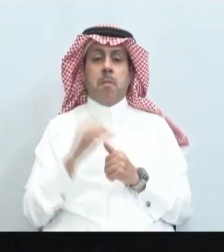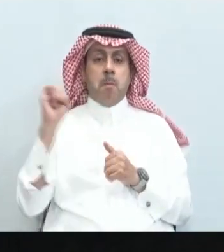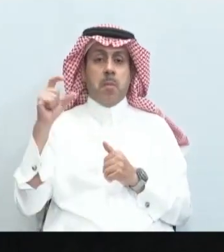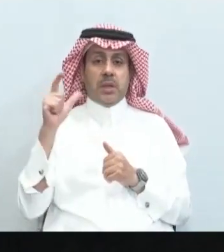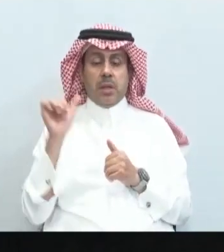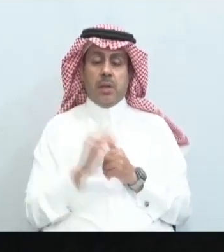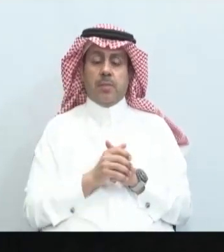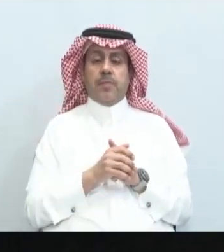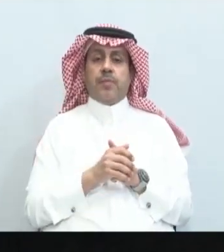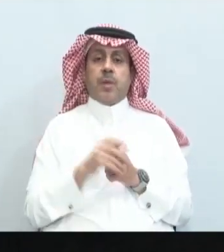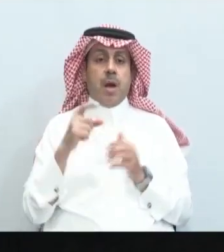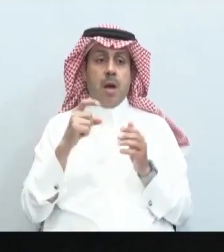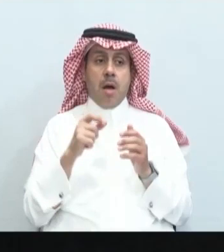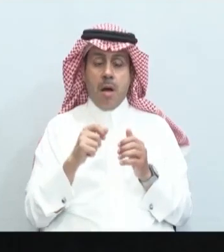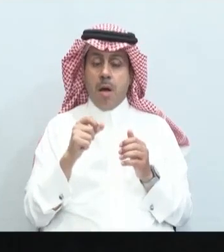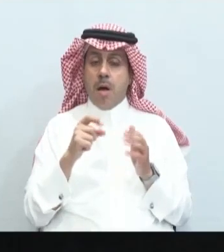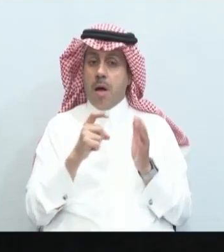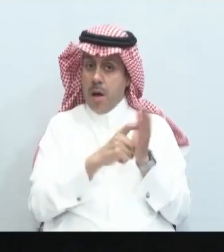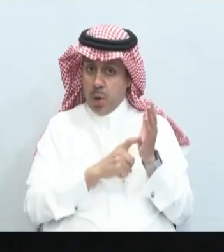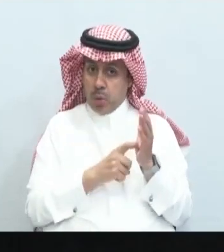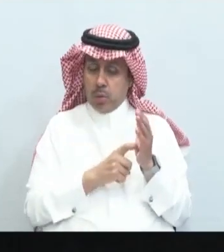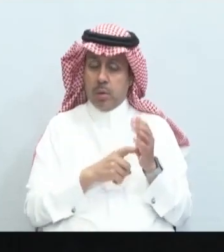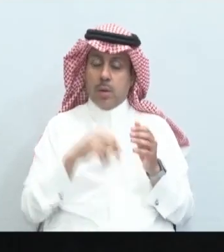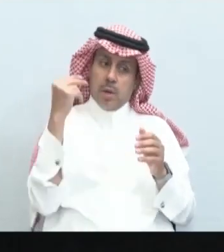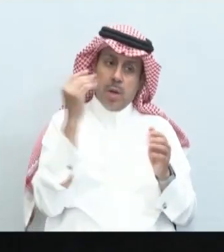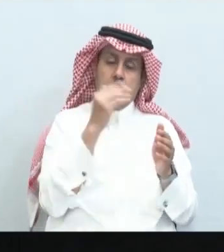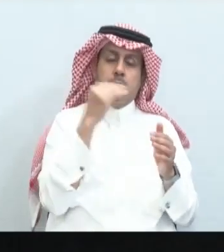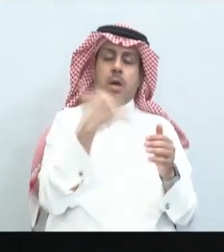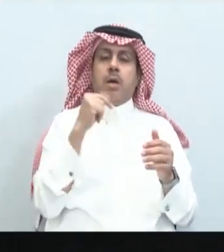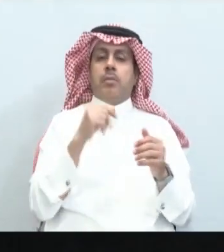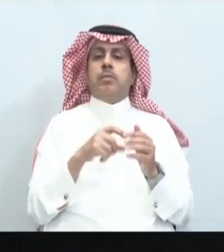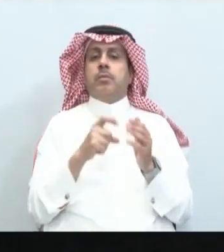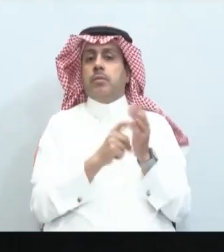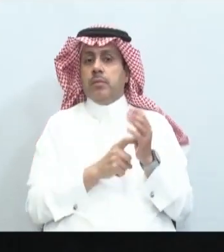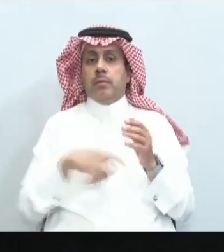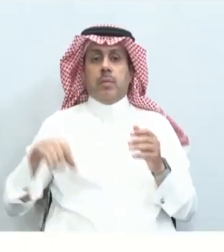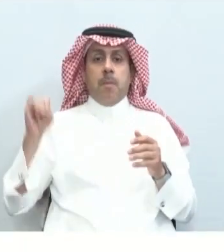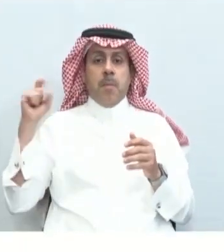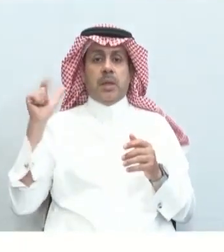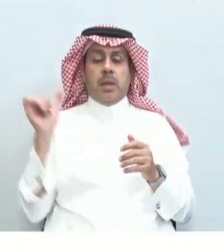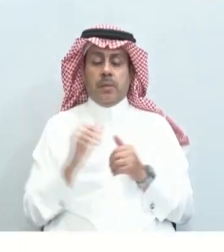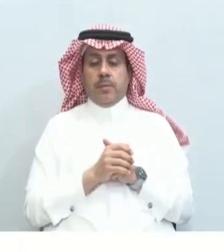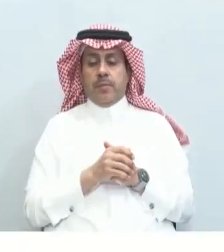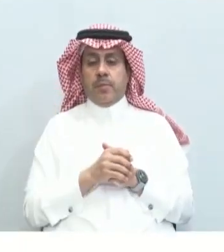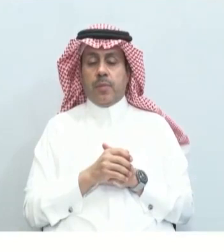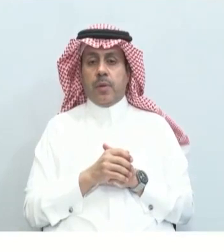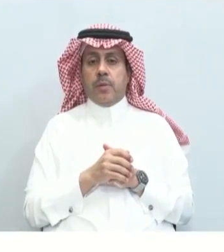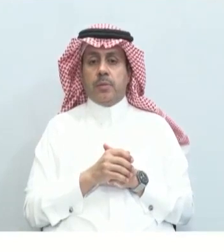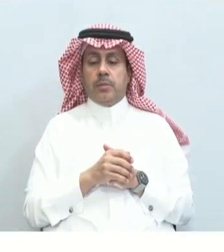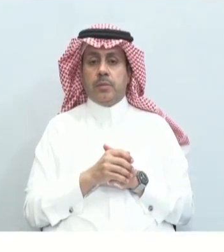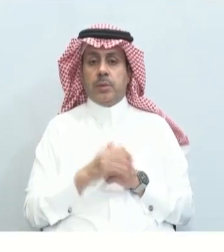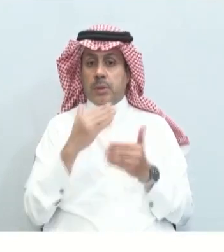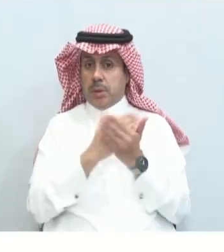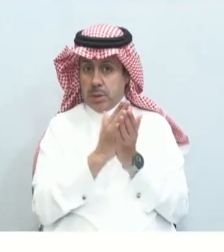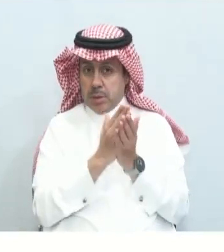قانون جنائي وغير ذلك من القوانين فنجد انها متنوعه ومتعدده وجرى